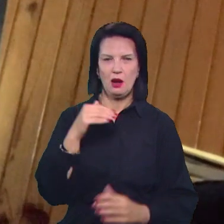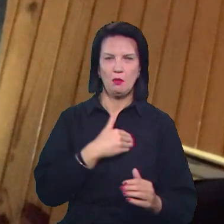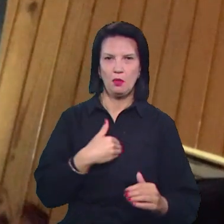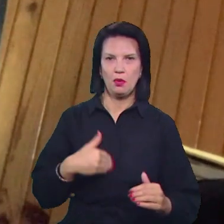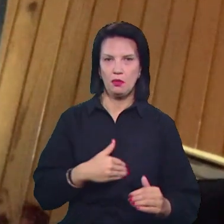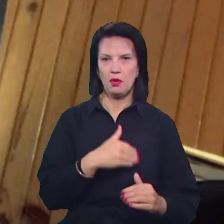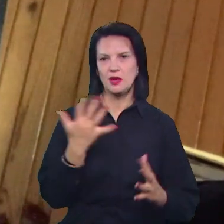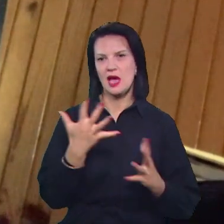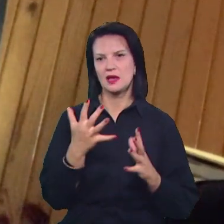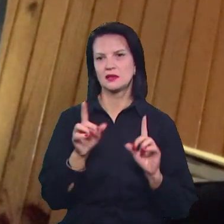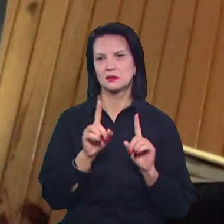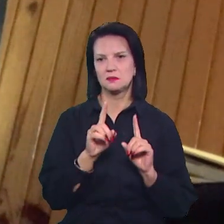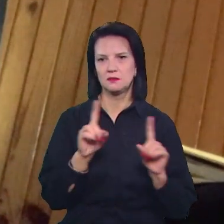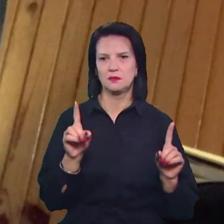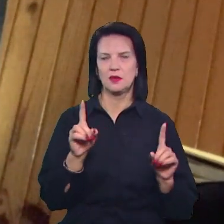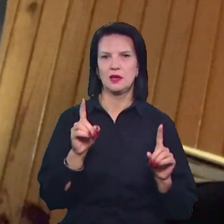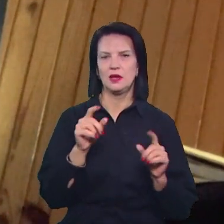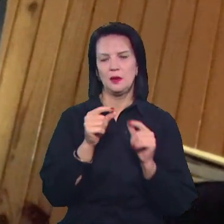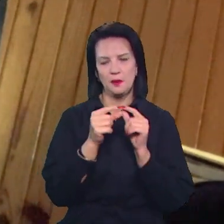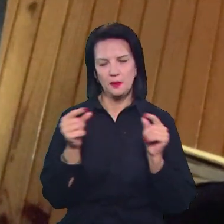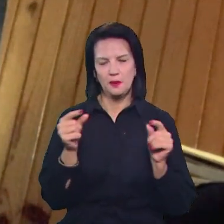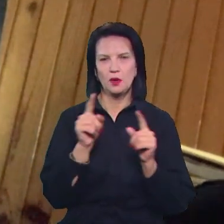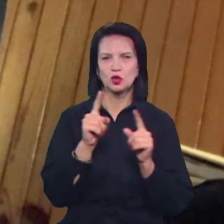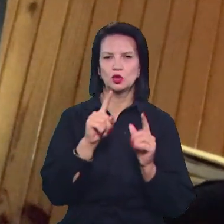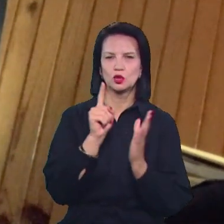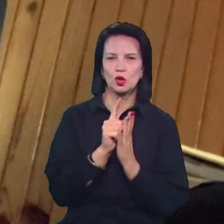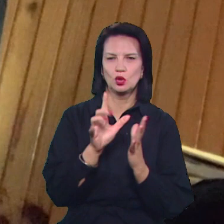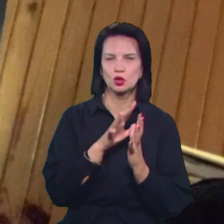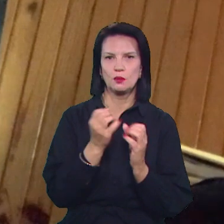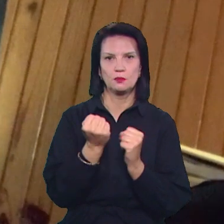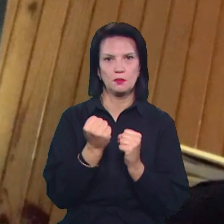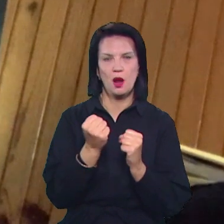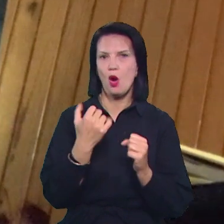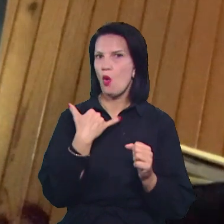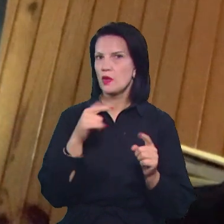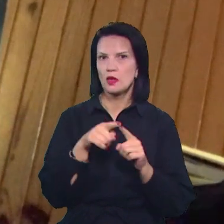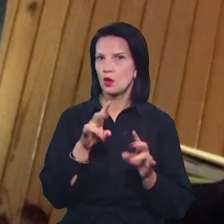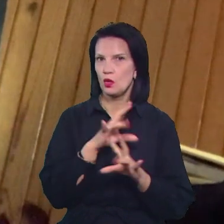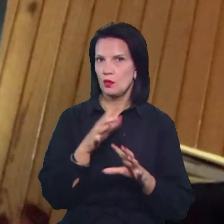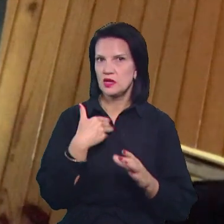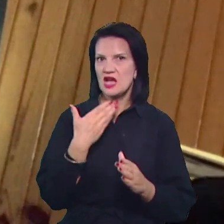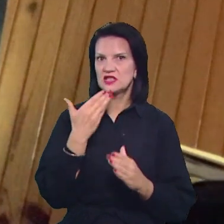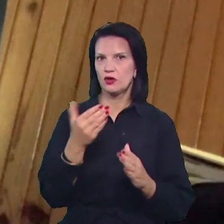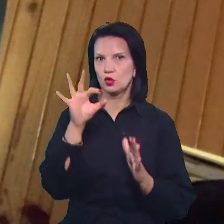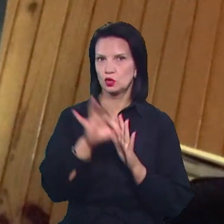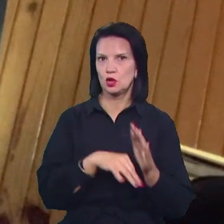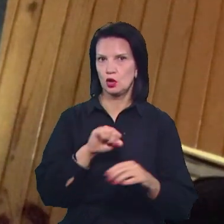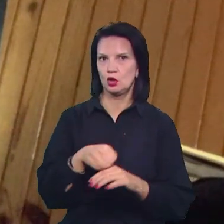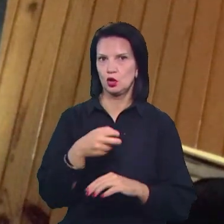якесь там, як кісточка, тобто щось таке має бути щільне. В мене не було такого щільного, я звернулася одразу до лікаря